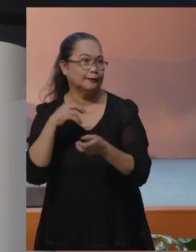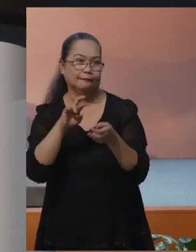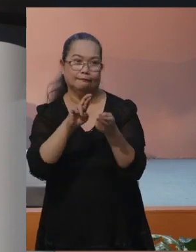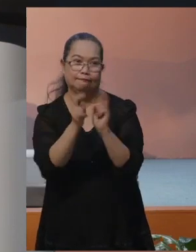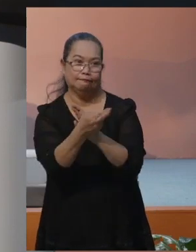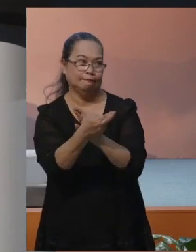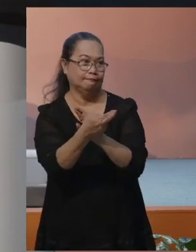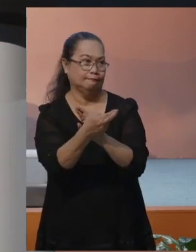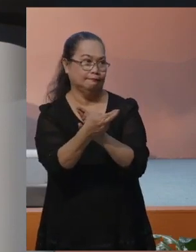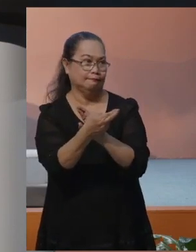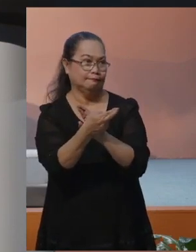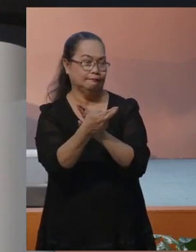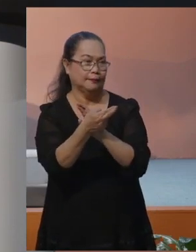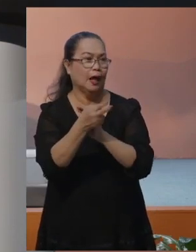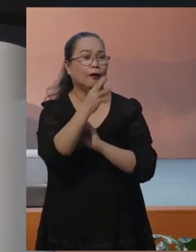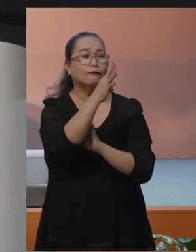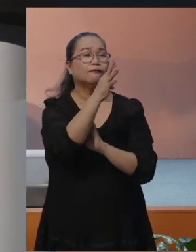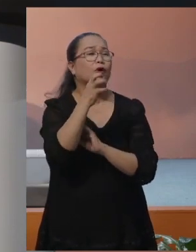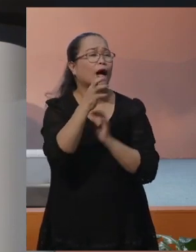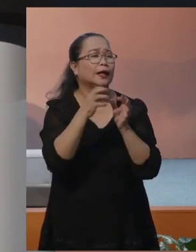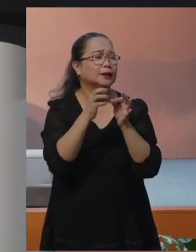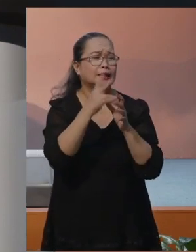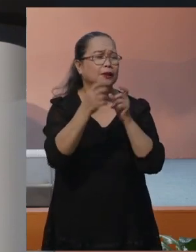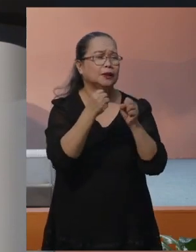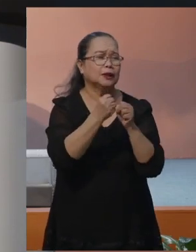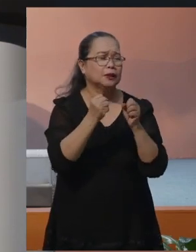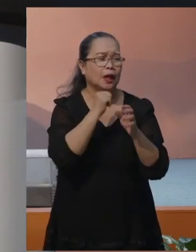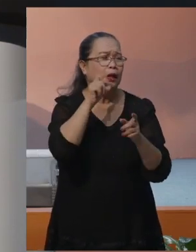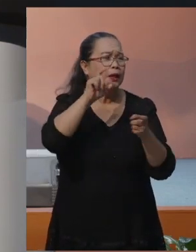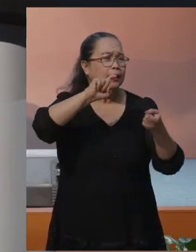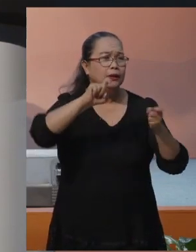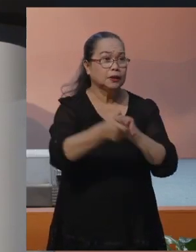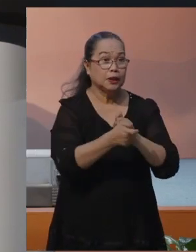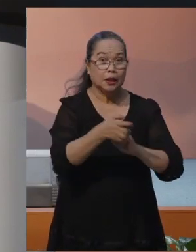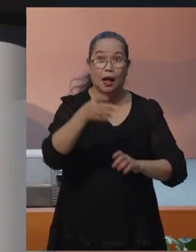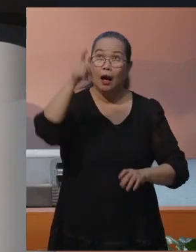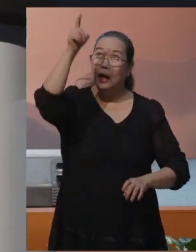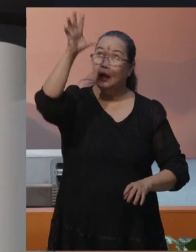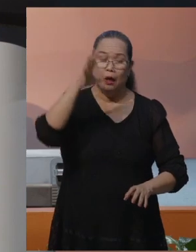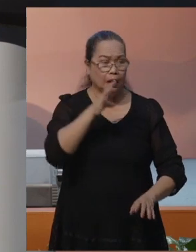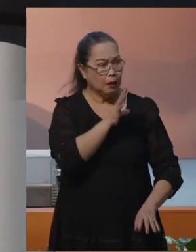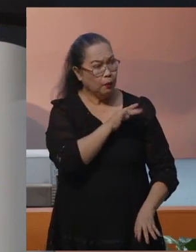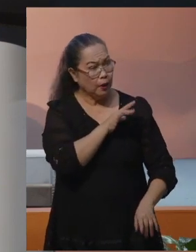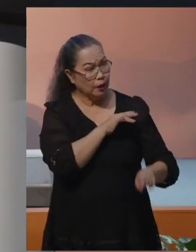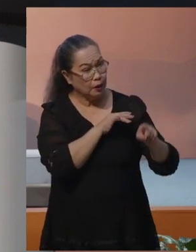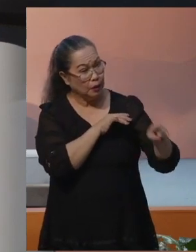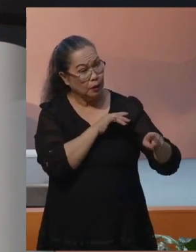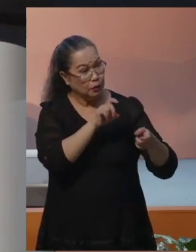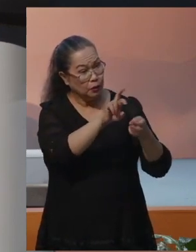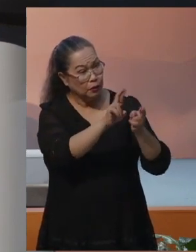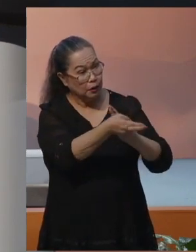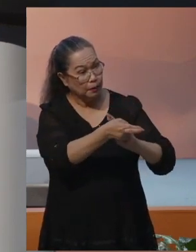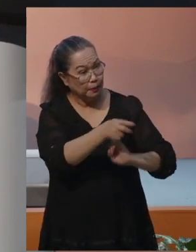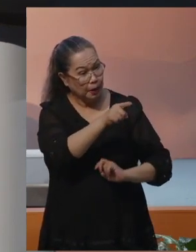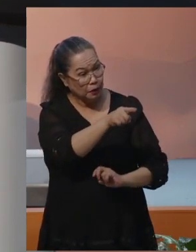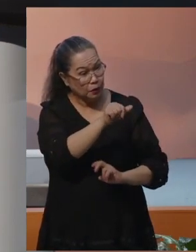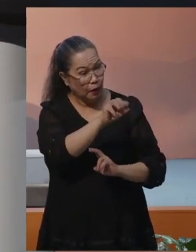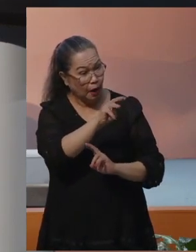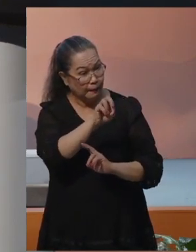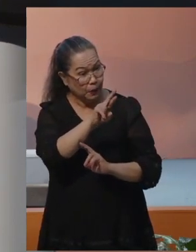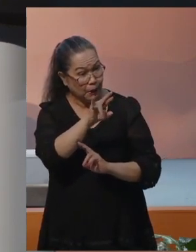ang daan-daang taon, na naghintay ang Panginoon upang ang mga taga-Kanaan, ang mga Amorita, ang